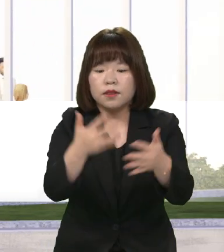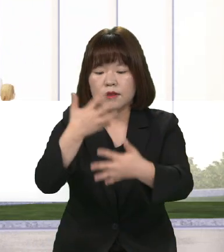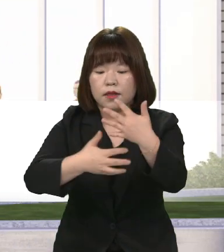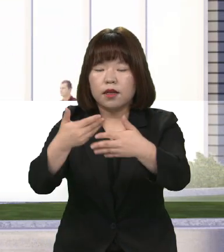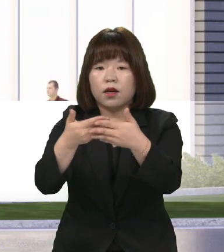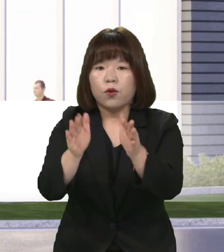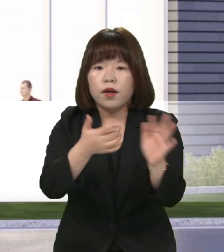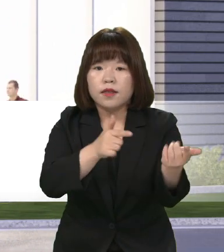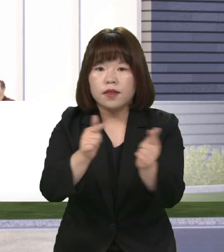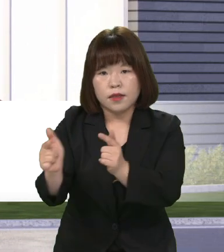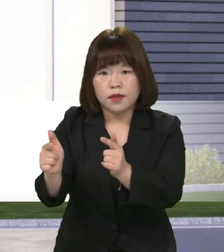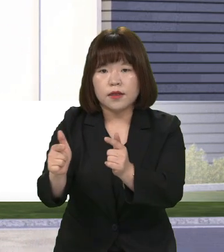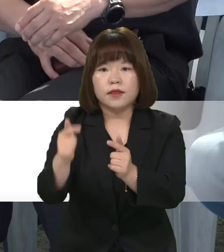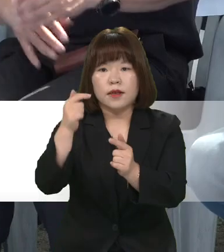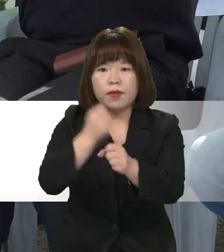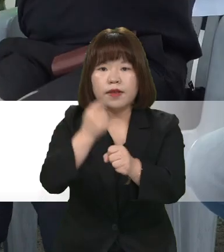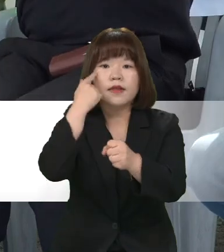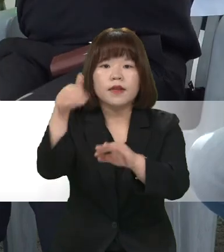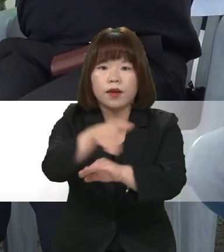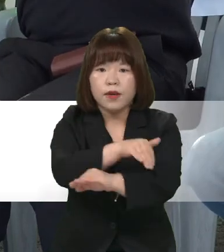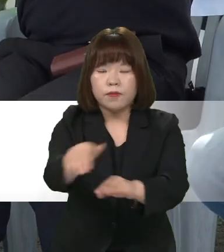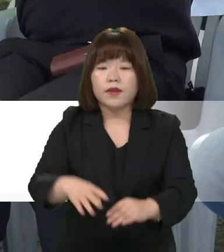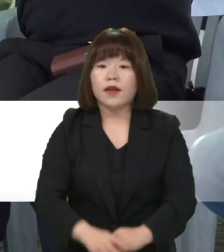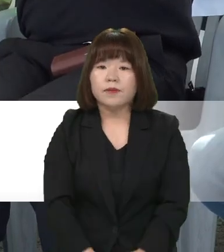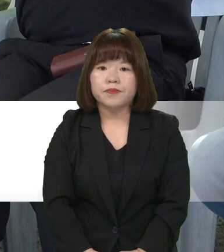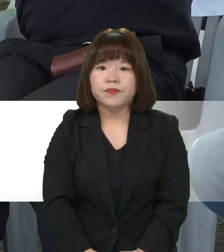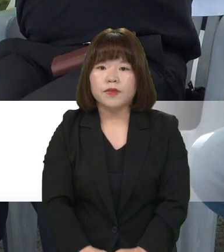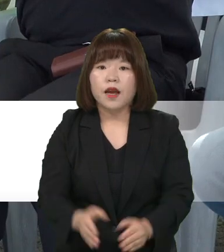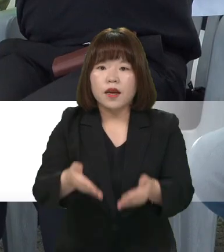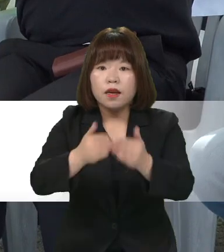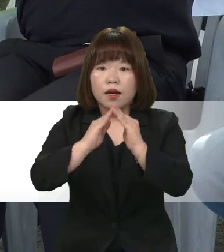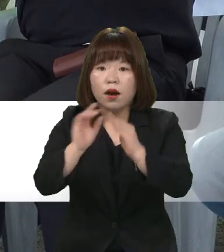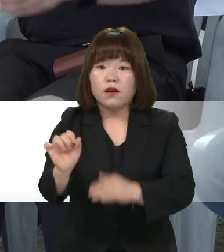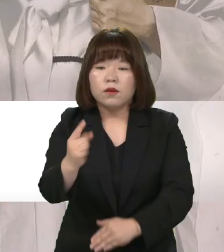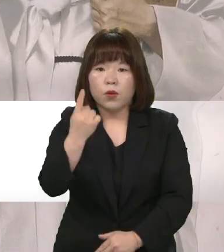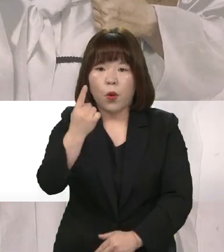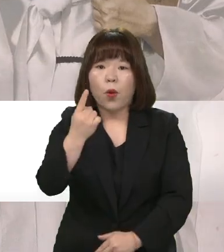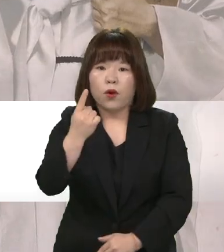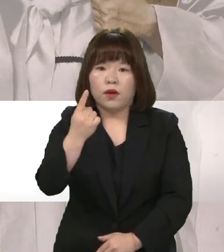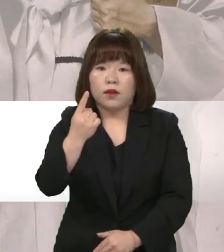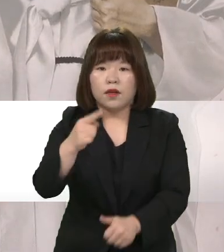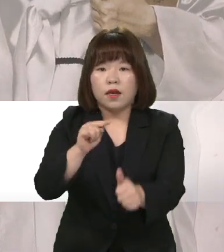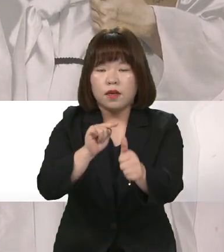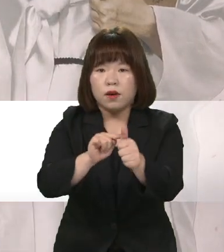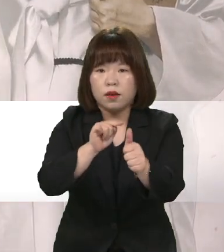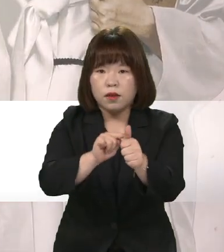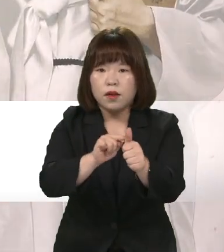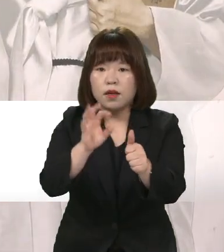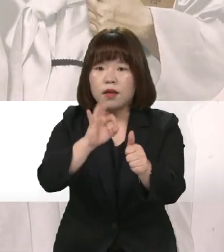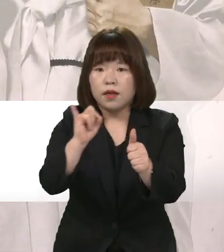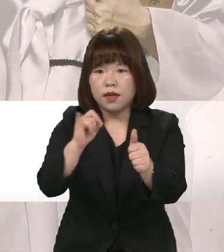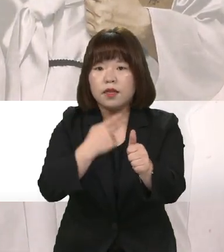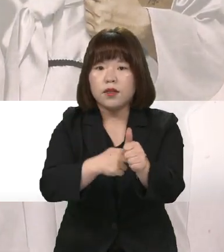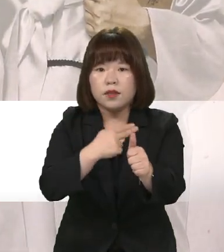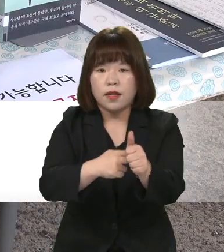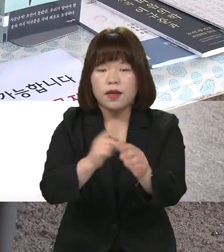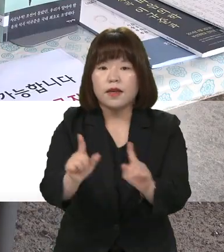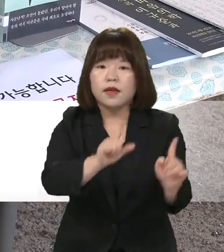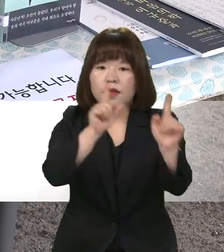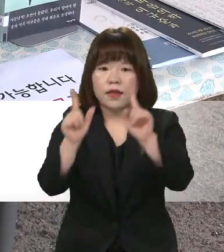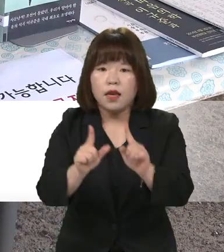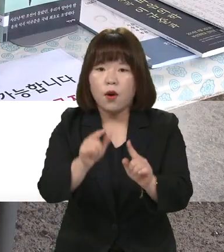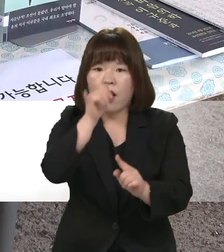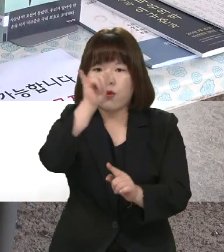휴게 라운지 등으로 구성될 계획입니다 포항시는 기념관 건립으로 포항 출신의 역사인물 석고 기 규준